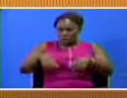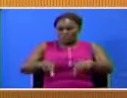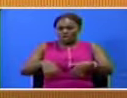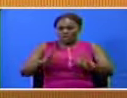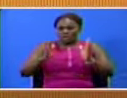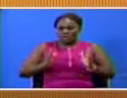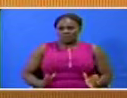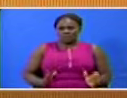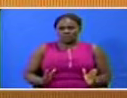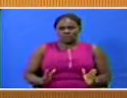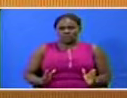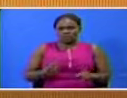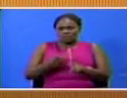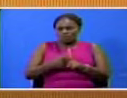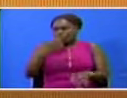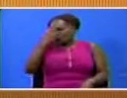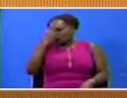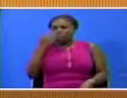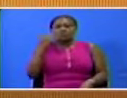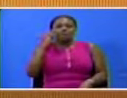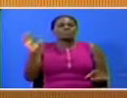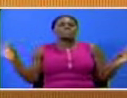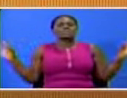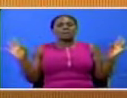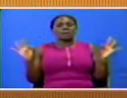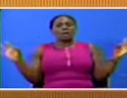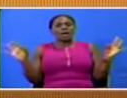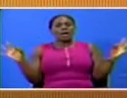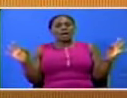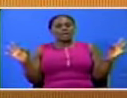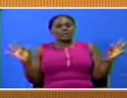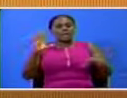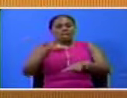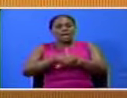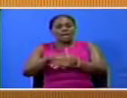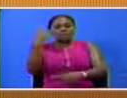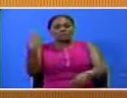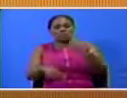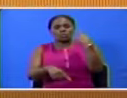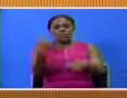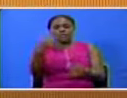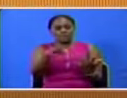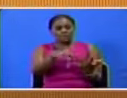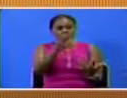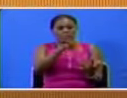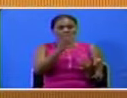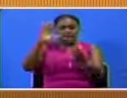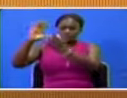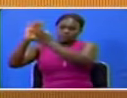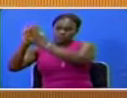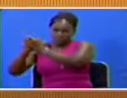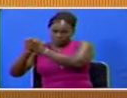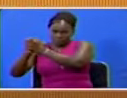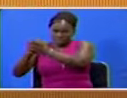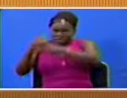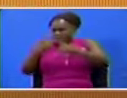kutoka kijiji cha naibu wa rais William Ruto aliwashangaza wapinzani wake kwa kutoa ushindi katika kura za mchujo ya chama cha Jubilee